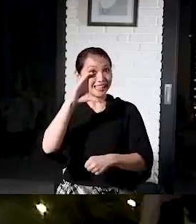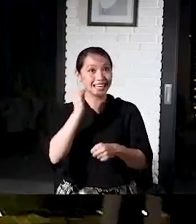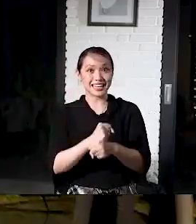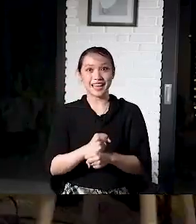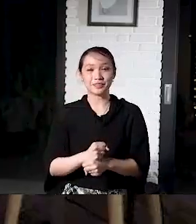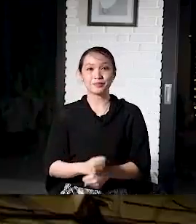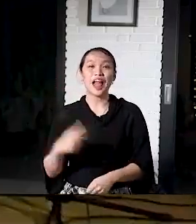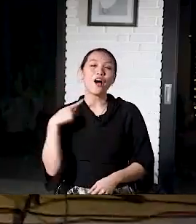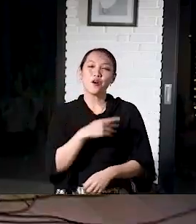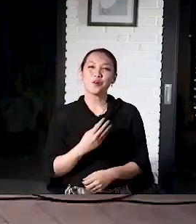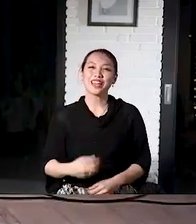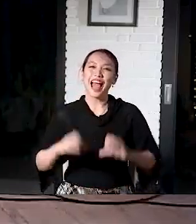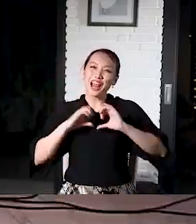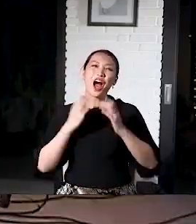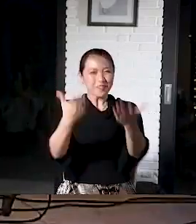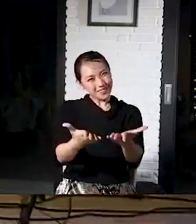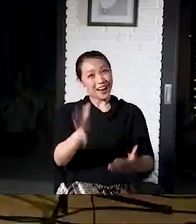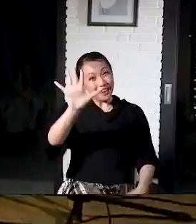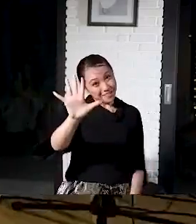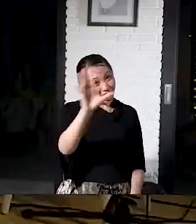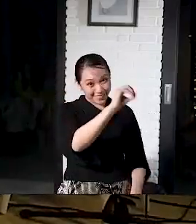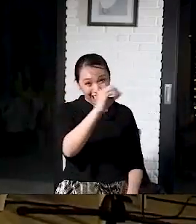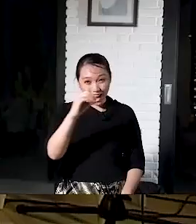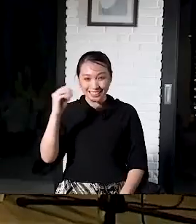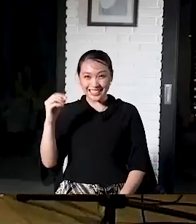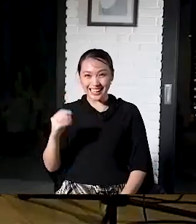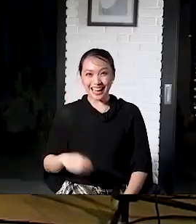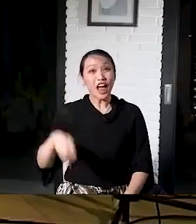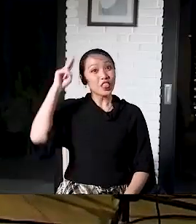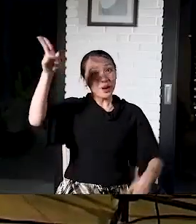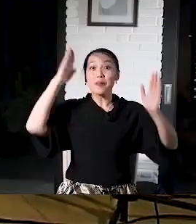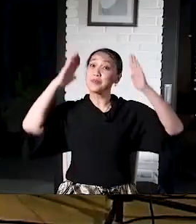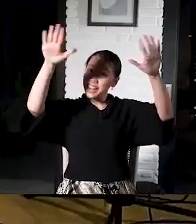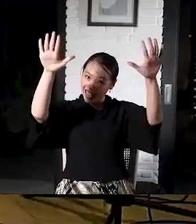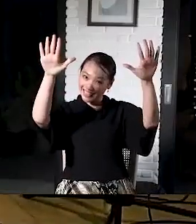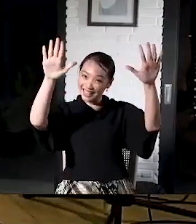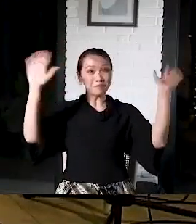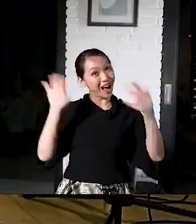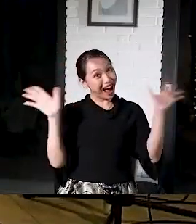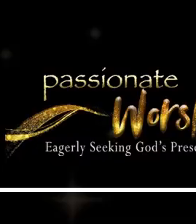我们要一起跟大家说在场在看的人 5, 我们爱你5000神祝福你们